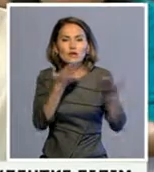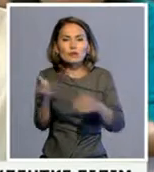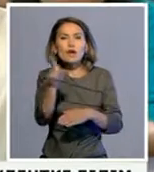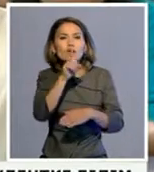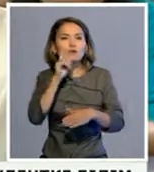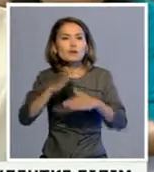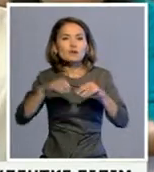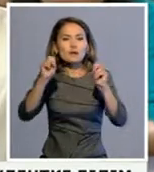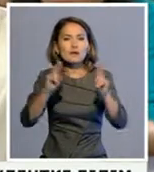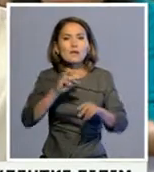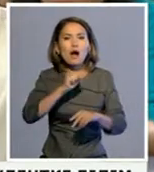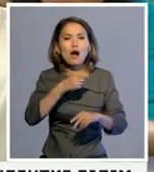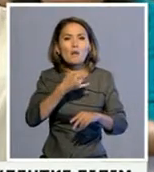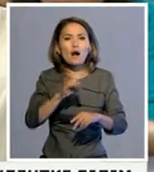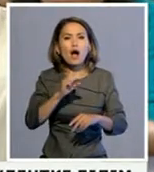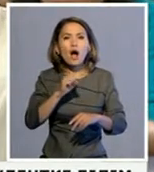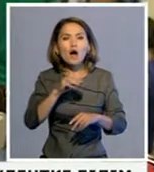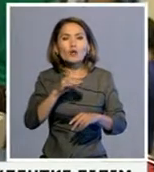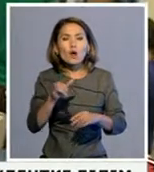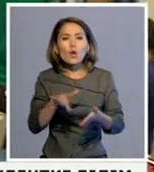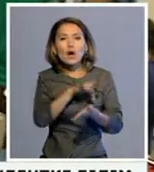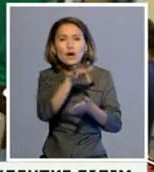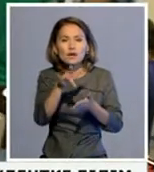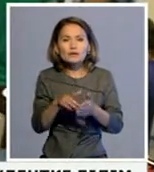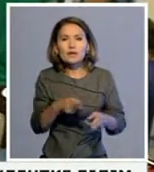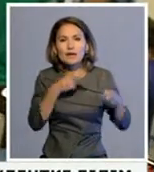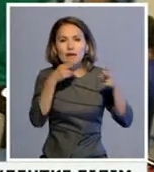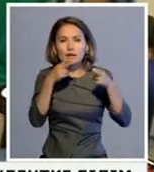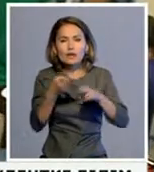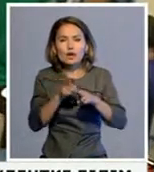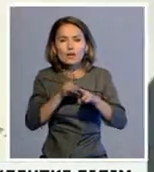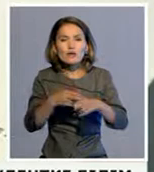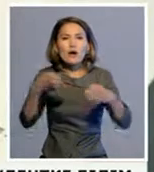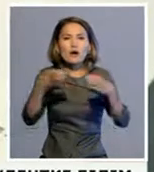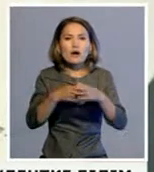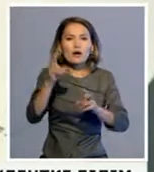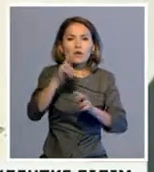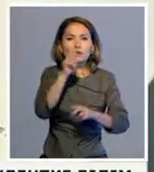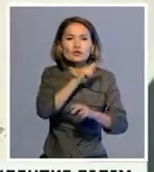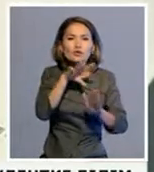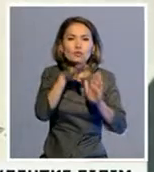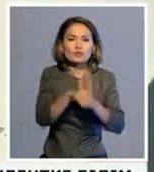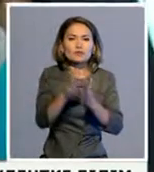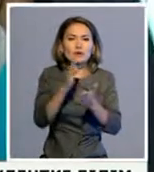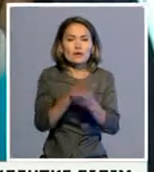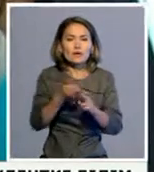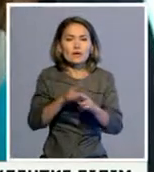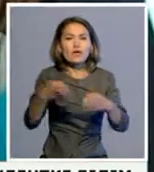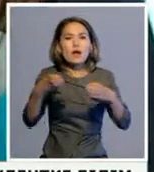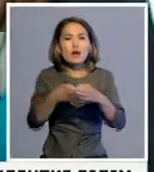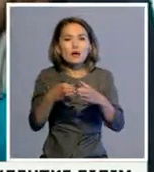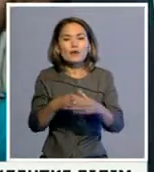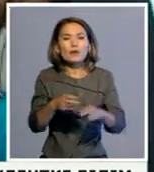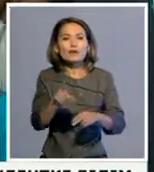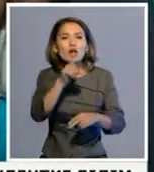бірі Абай Сапарұлы, Ақтау қаласының тумасы, болашақта көгілдір отынның қыр сырын меңгерген маман боламын деп талпынады. Бүгінде Абай компания тағайындаған